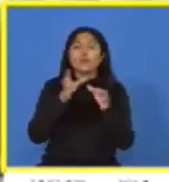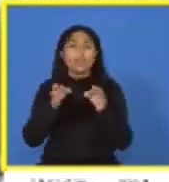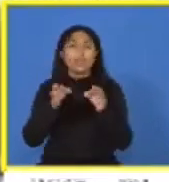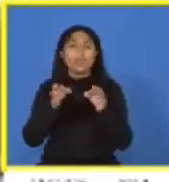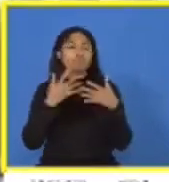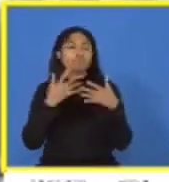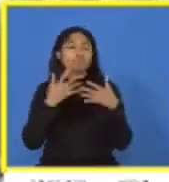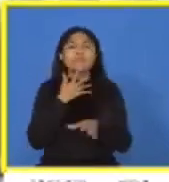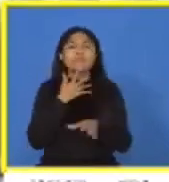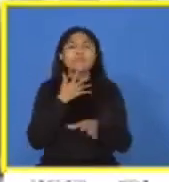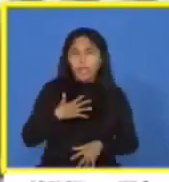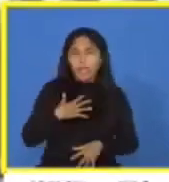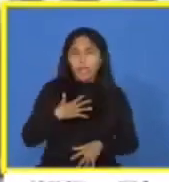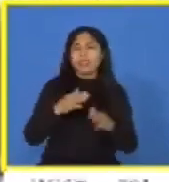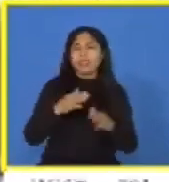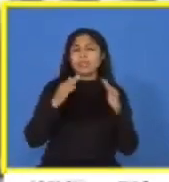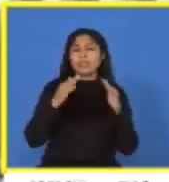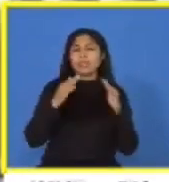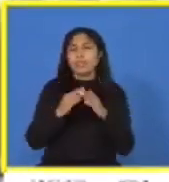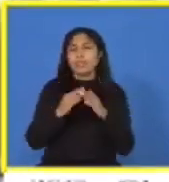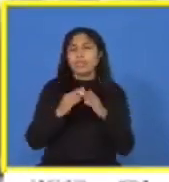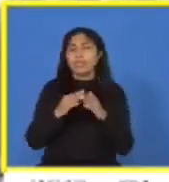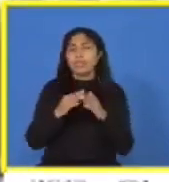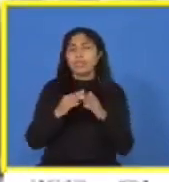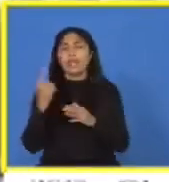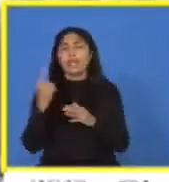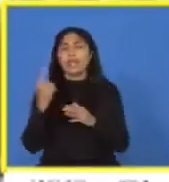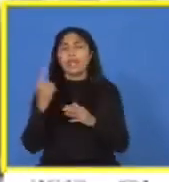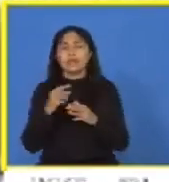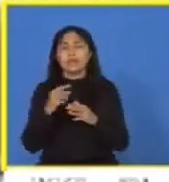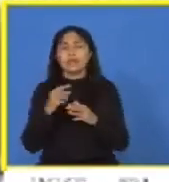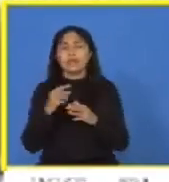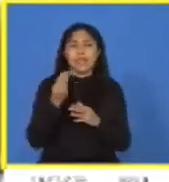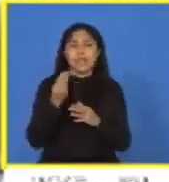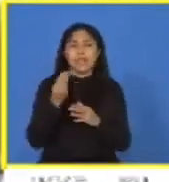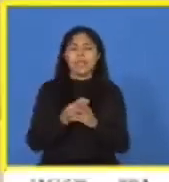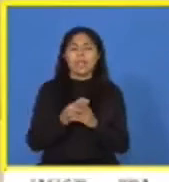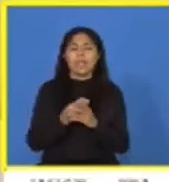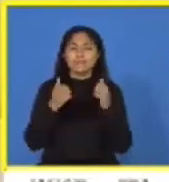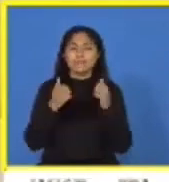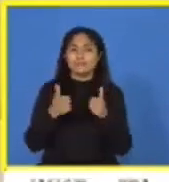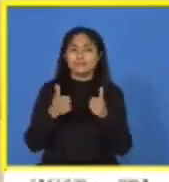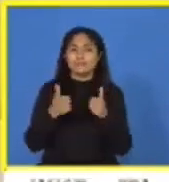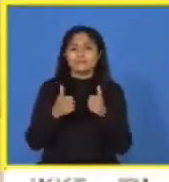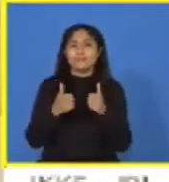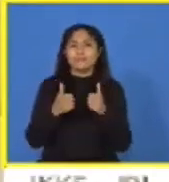sudah punya tempat isolasi terpusat. Ya, oke. Baik, Bu.